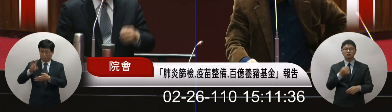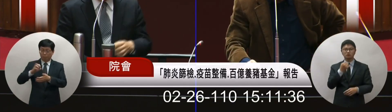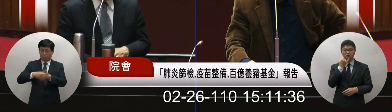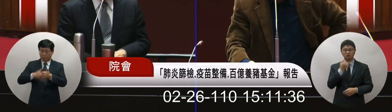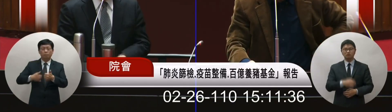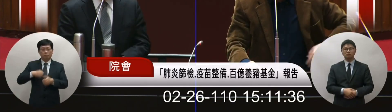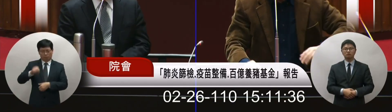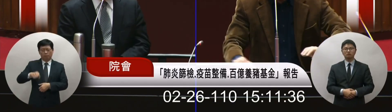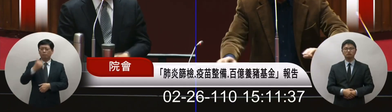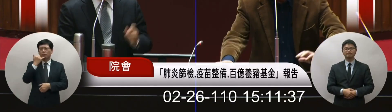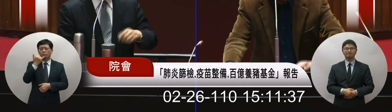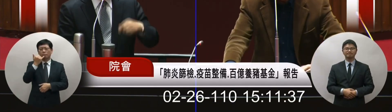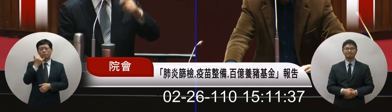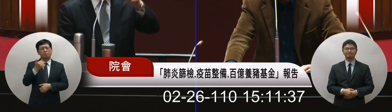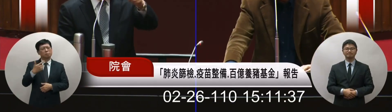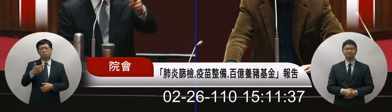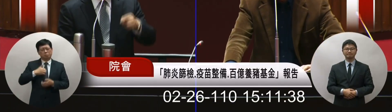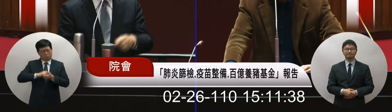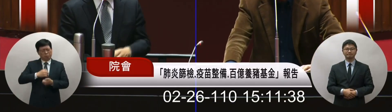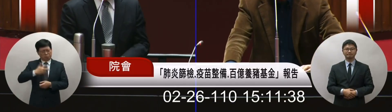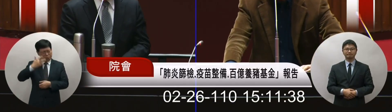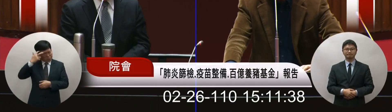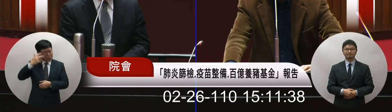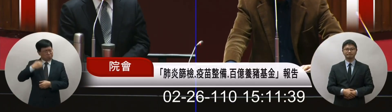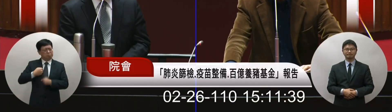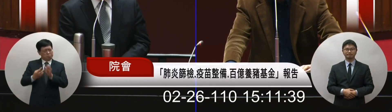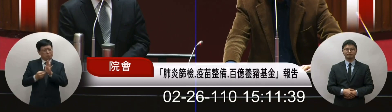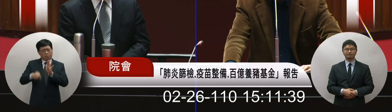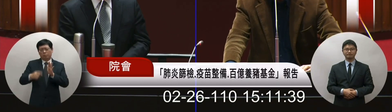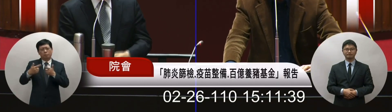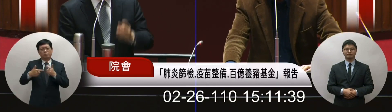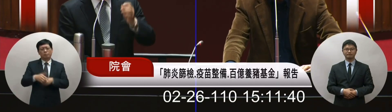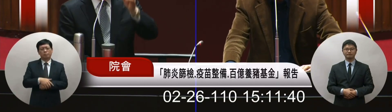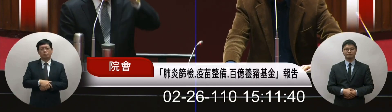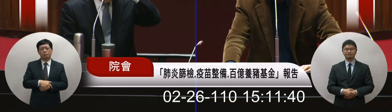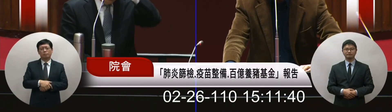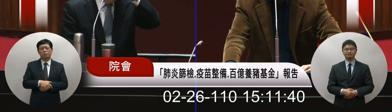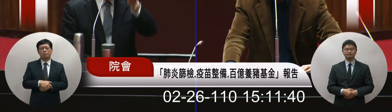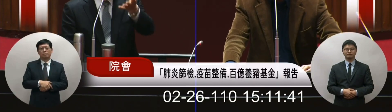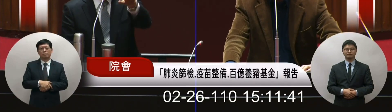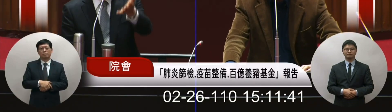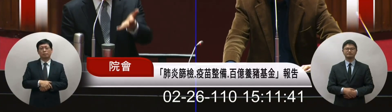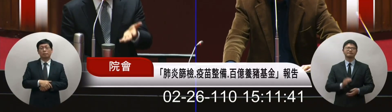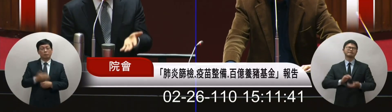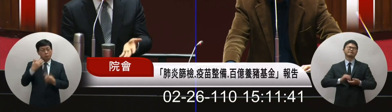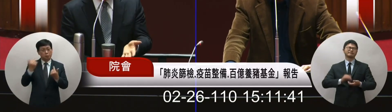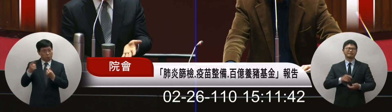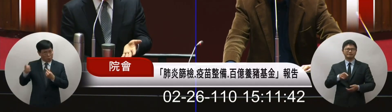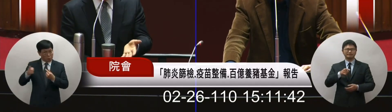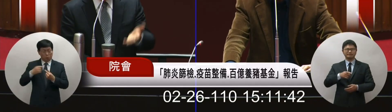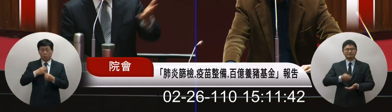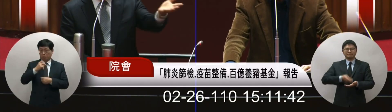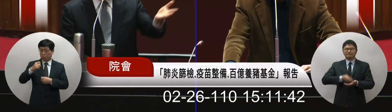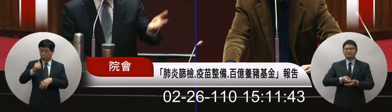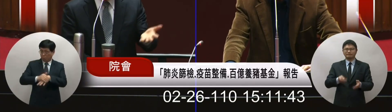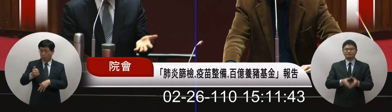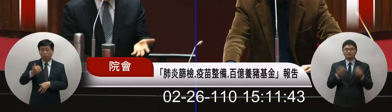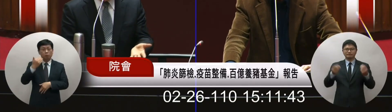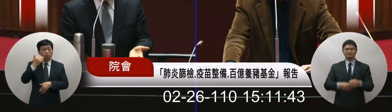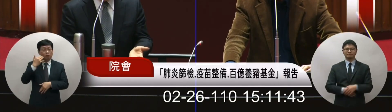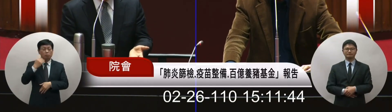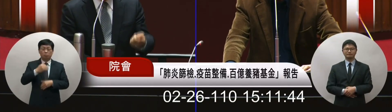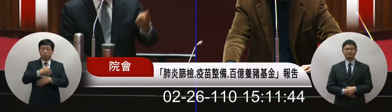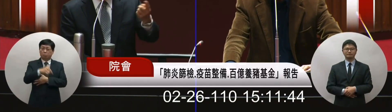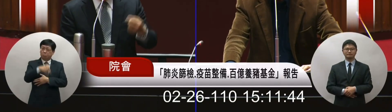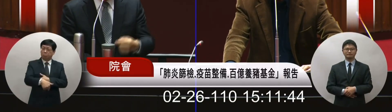啦，不要 丢啦， 阿伯讲你都别讲讲安尼啦， 哎啦，是啦，无一点。 求委员是言语较好，你阿讲增